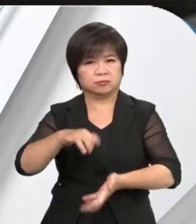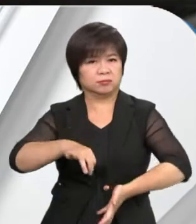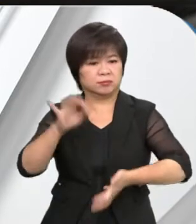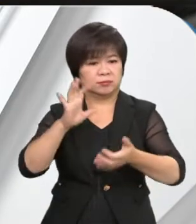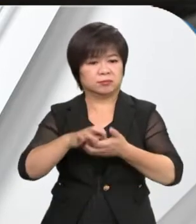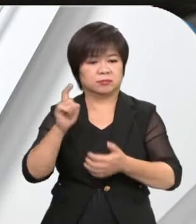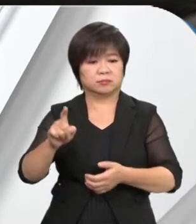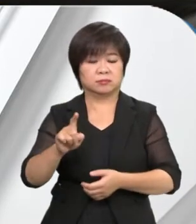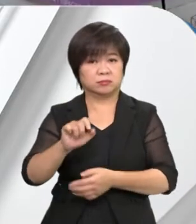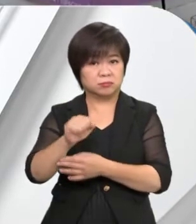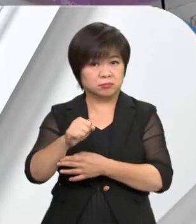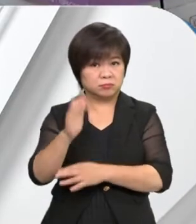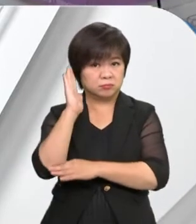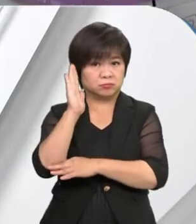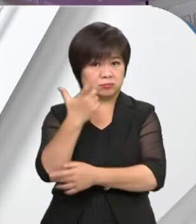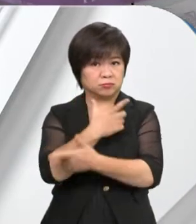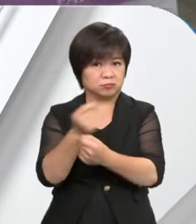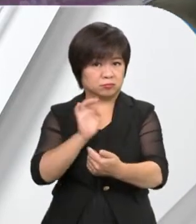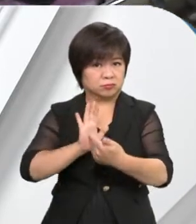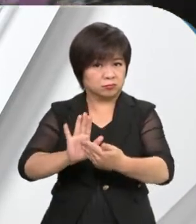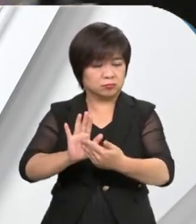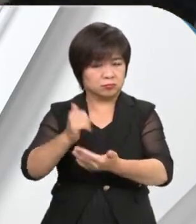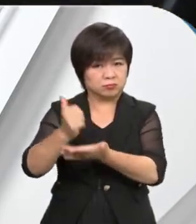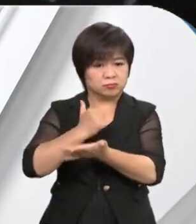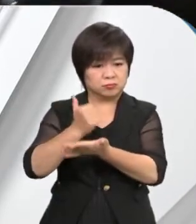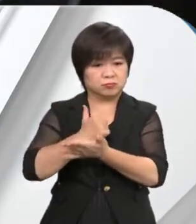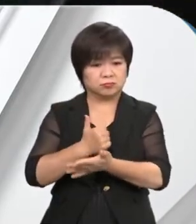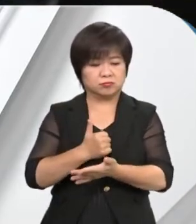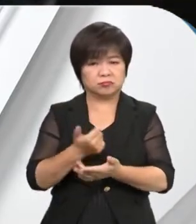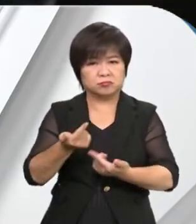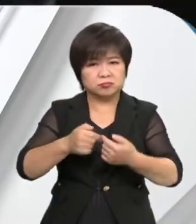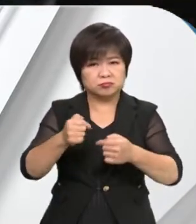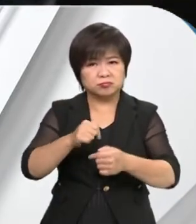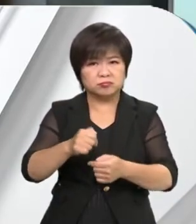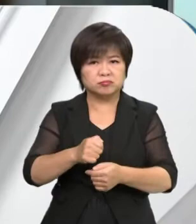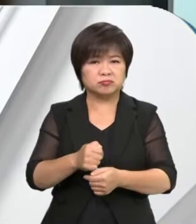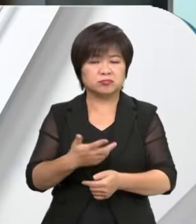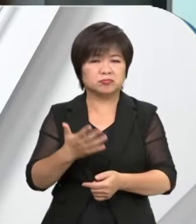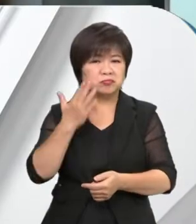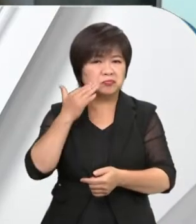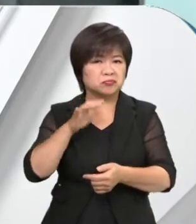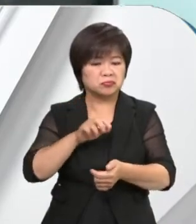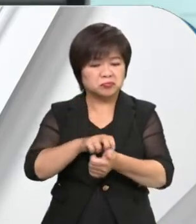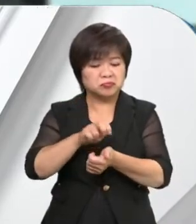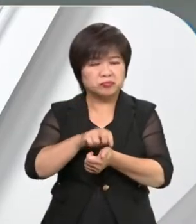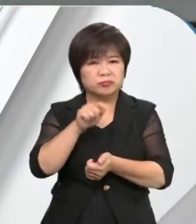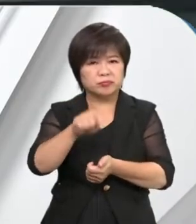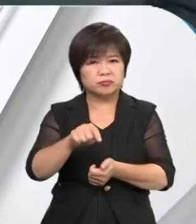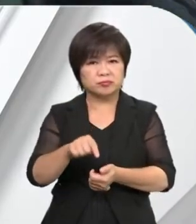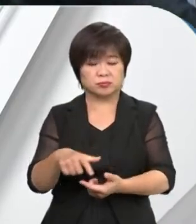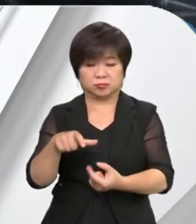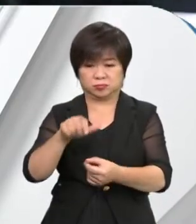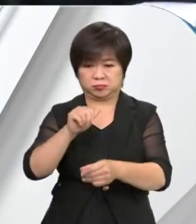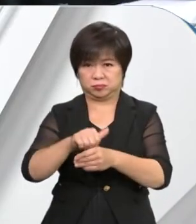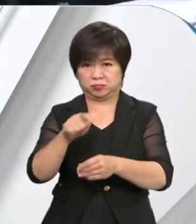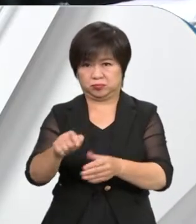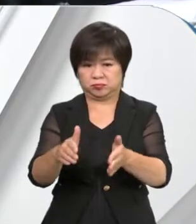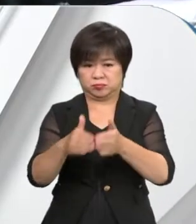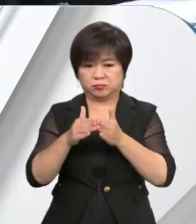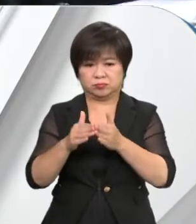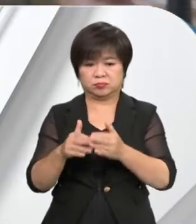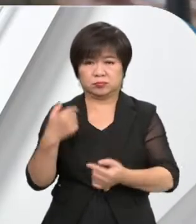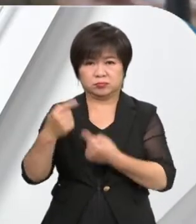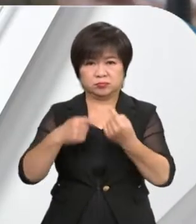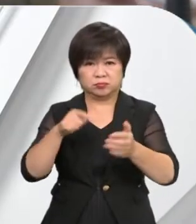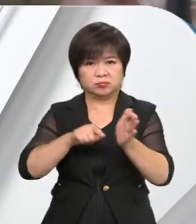你还没同意政府应该全面禁止进行由蔡英文的主任一道全国性的公投案，唐振飞参加学者